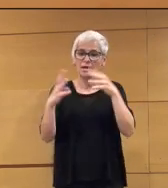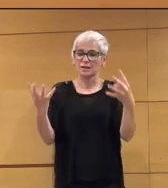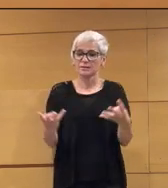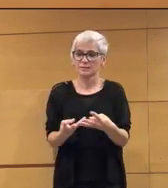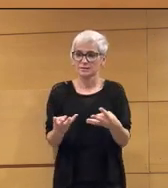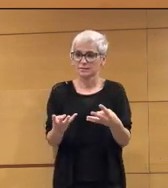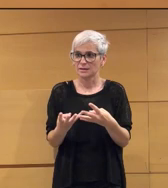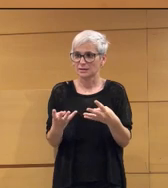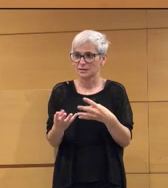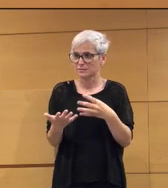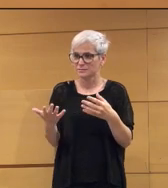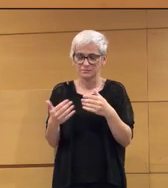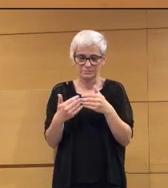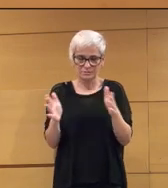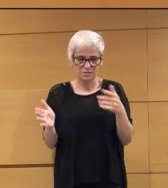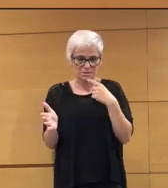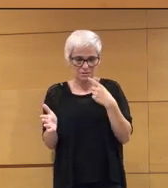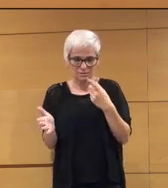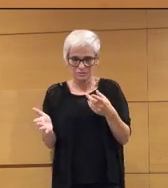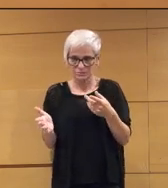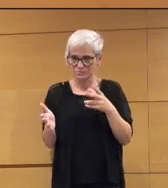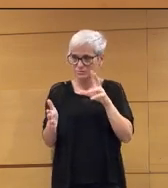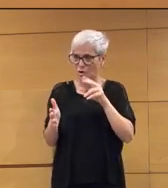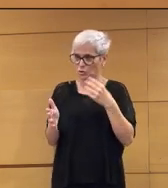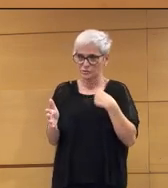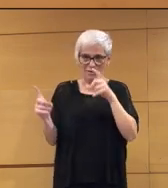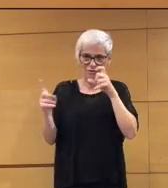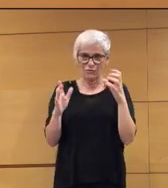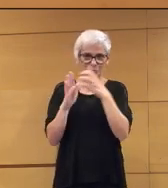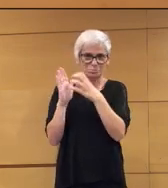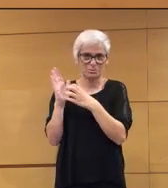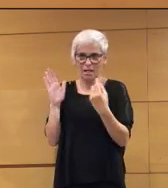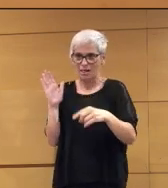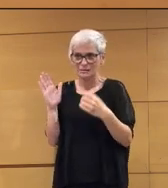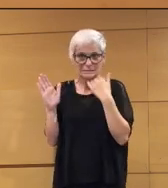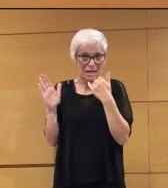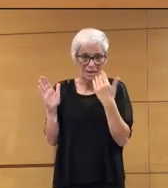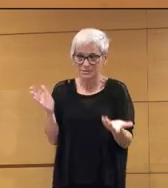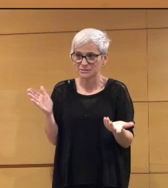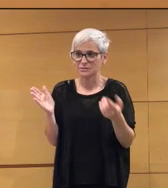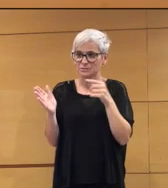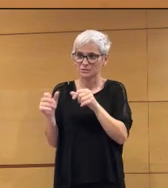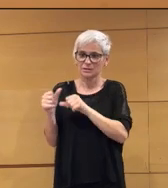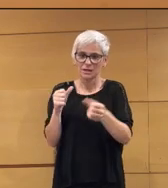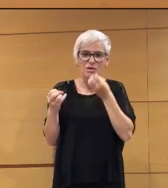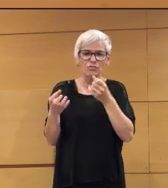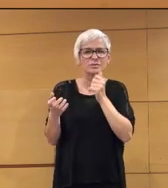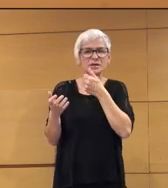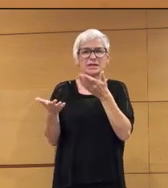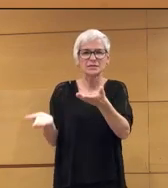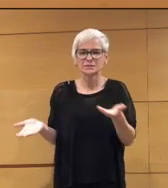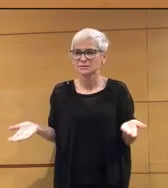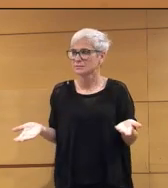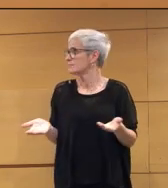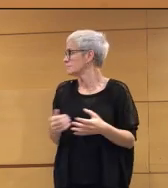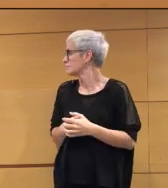perfil de Facebook obert que dius, ostres, però si ja no faig servir Facebook, però allà estan les teves fotos, saps? I de qui és la informació? És